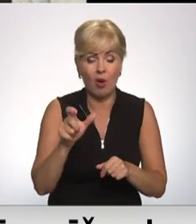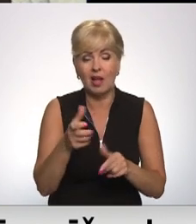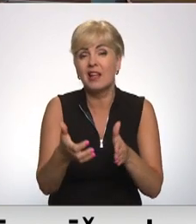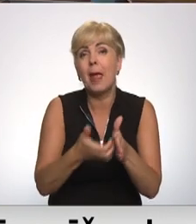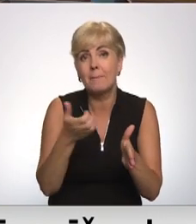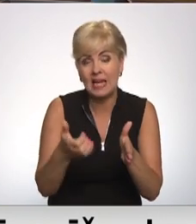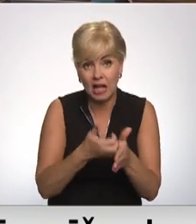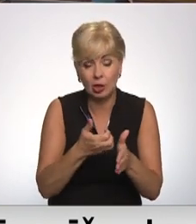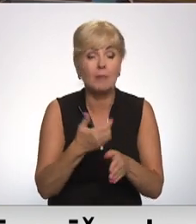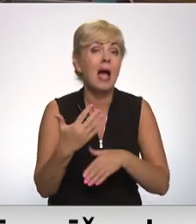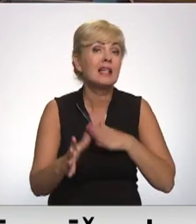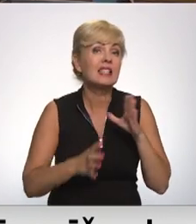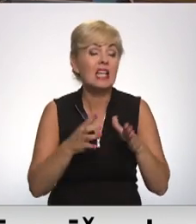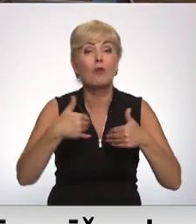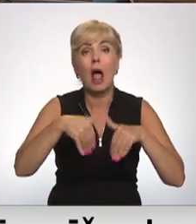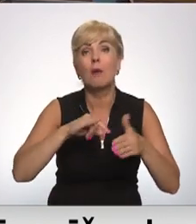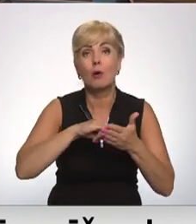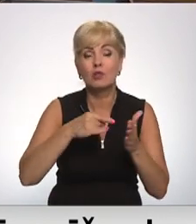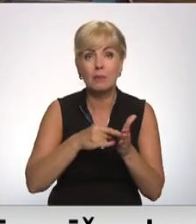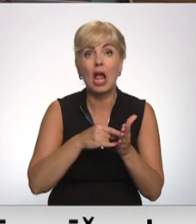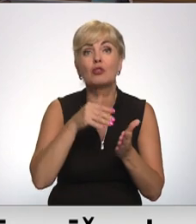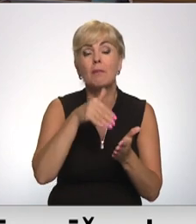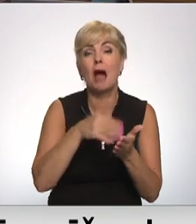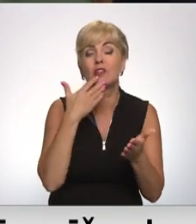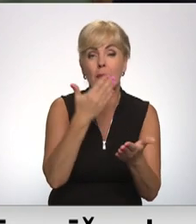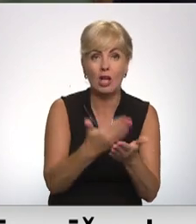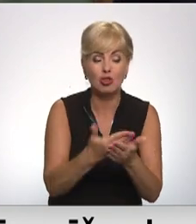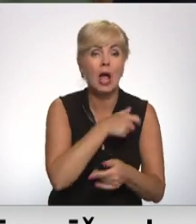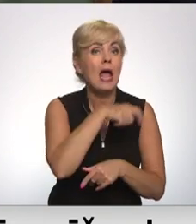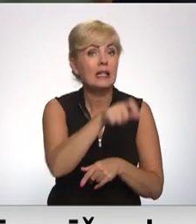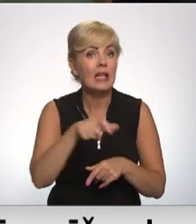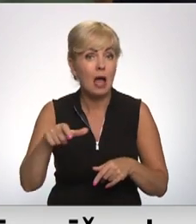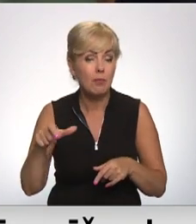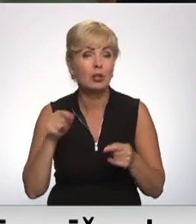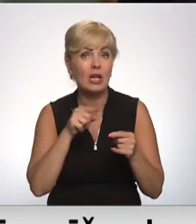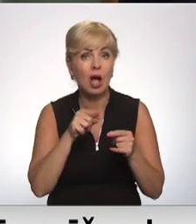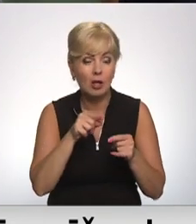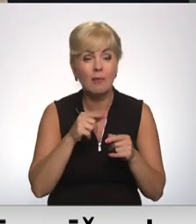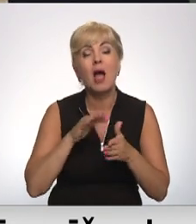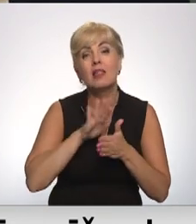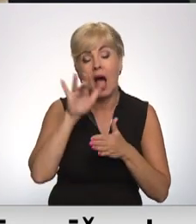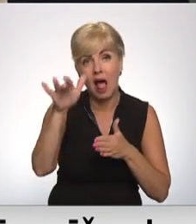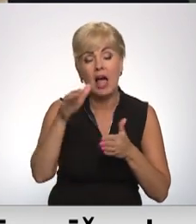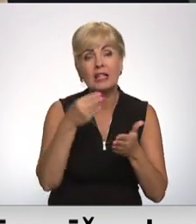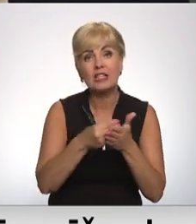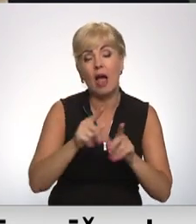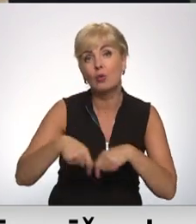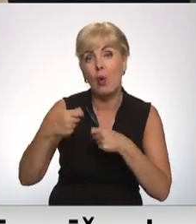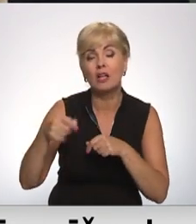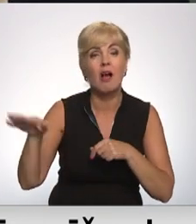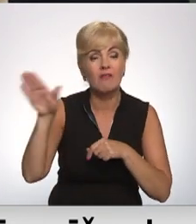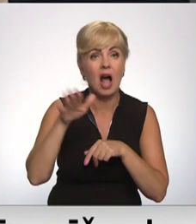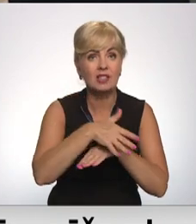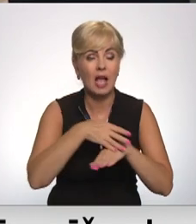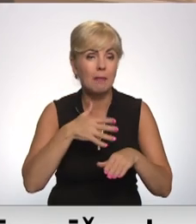nepietiekami. Tā kā sagatavotais lēmuma projekts bija patstāvīgais priekšlikums, deputātiem iebilstot tā tālākā izvērtēšana tika nodota Saeimas valsts